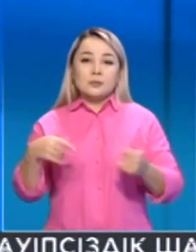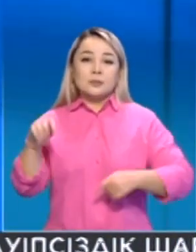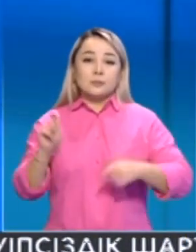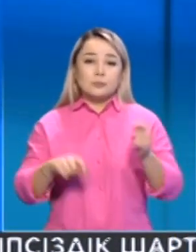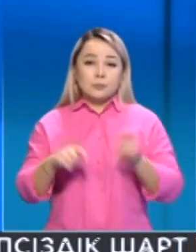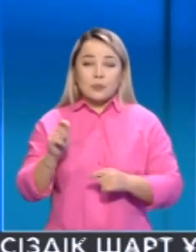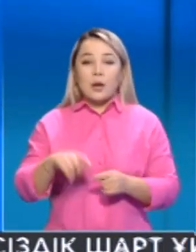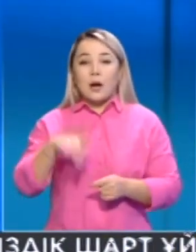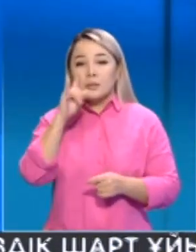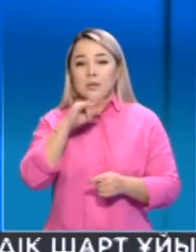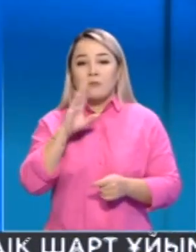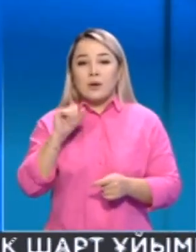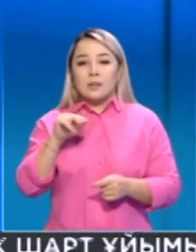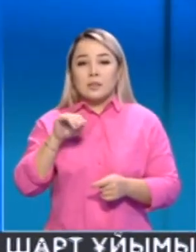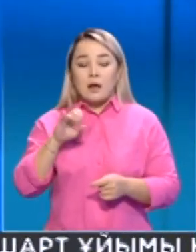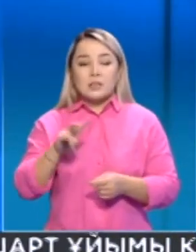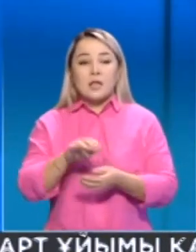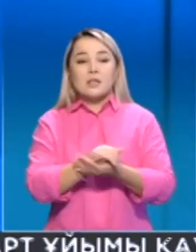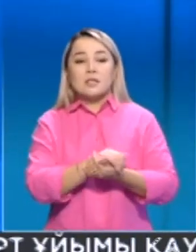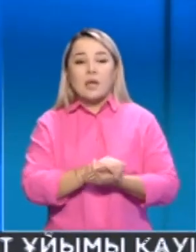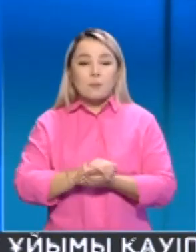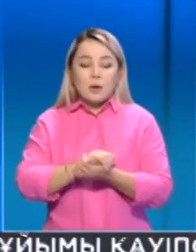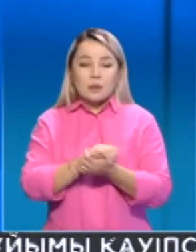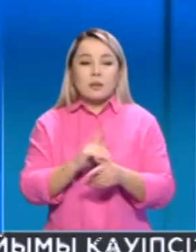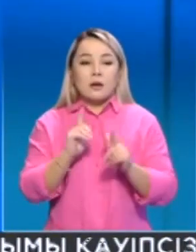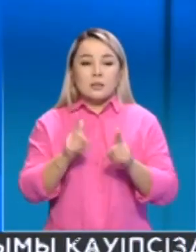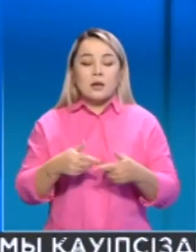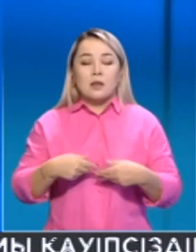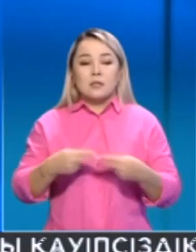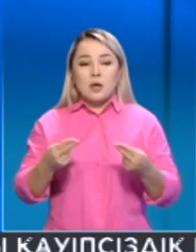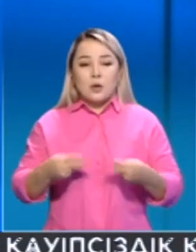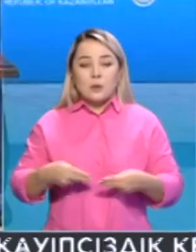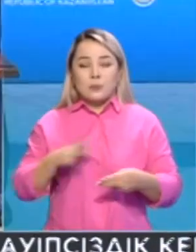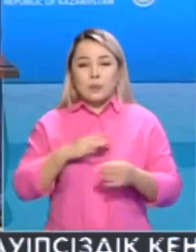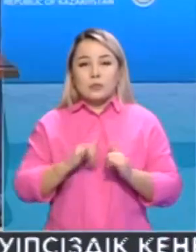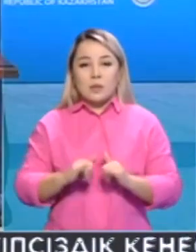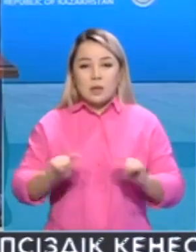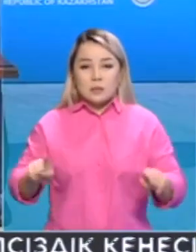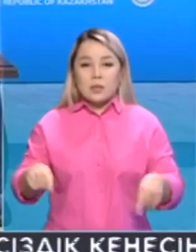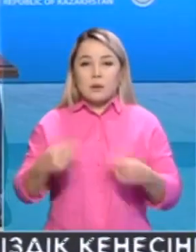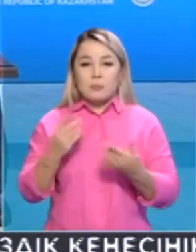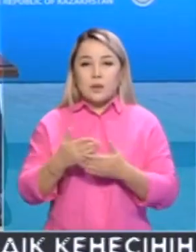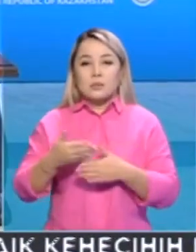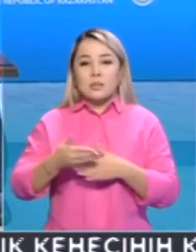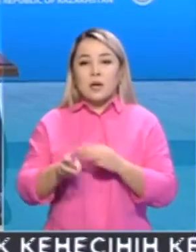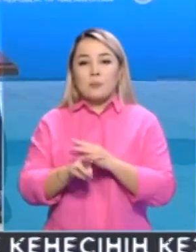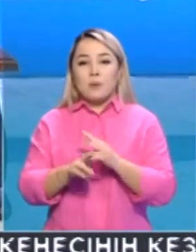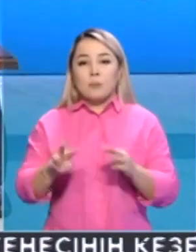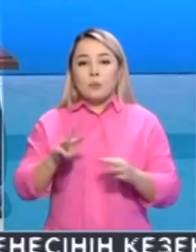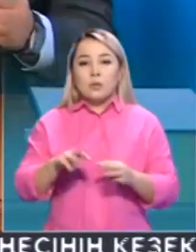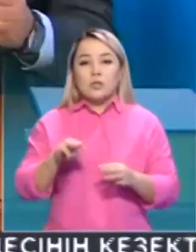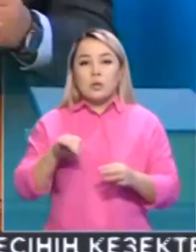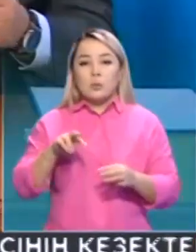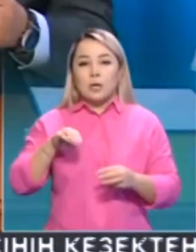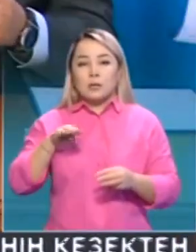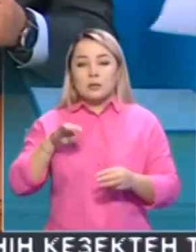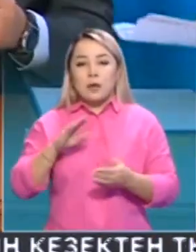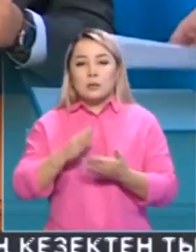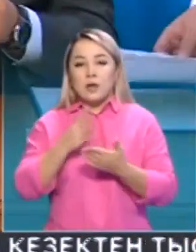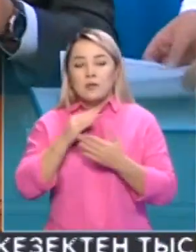барысында Қазақстан мен Ватикан ынтымағын арттыру туралы келісімге қол қойылды. Құжатқа үкімет басшысының орынбасары, сыртқы істер министрі Мұхтар Тілеуберді